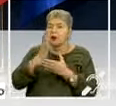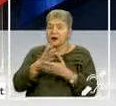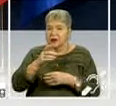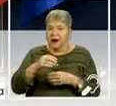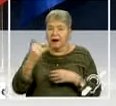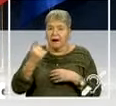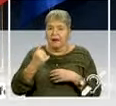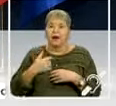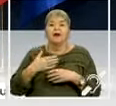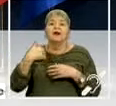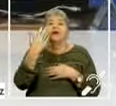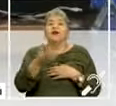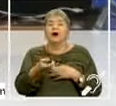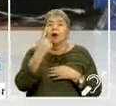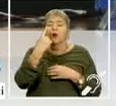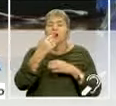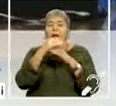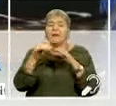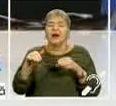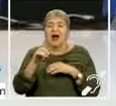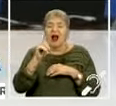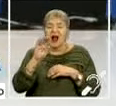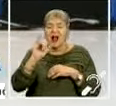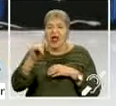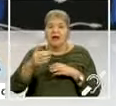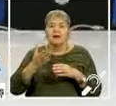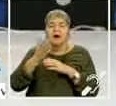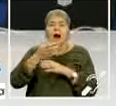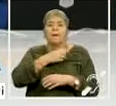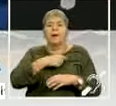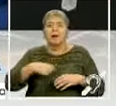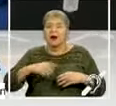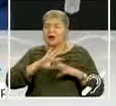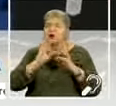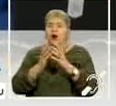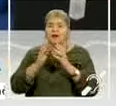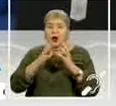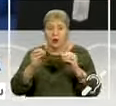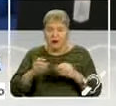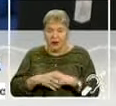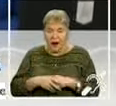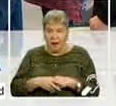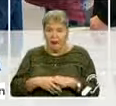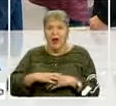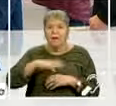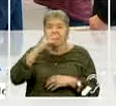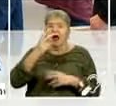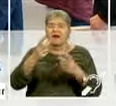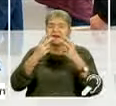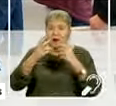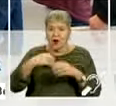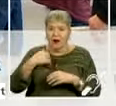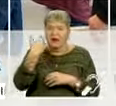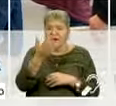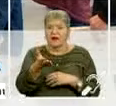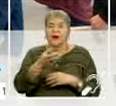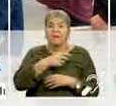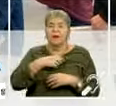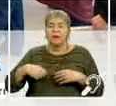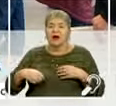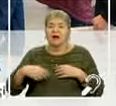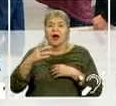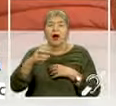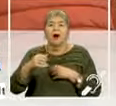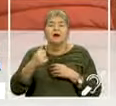care direcționează aproape 1 miliard de lei către primării din toată țara. Cea mai mare sumă de bani merge la primăriile